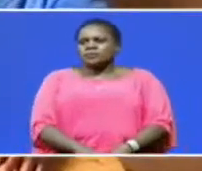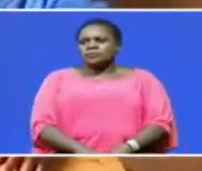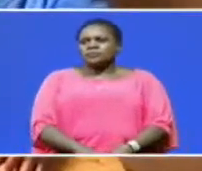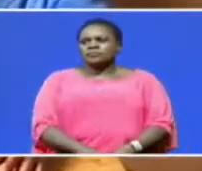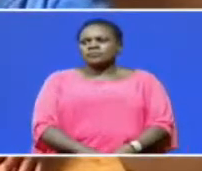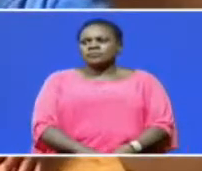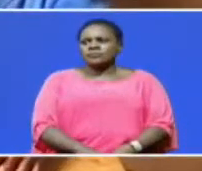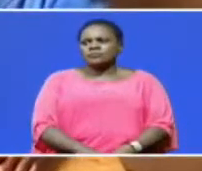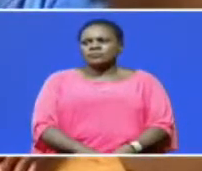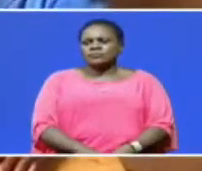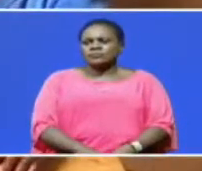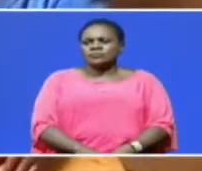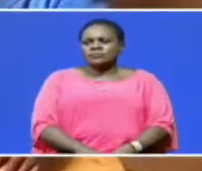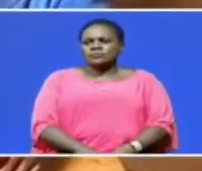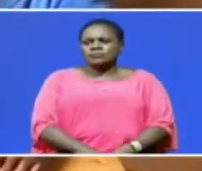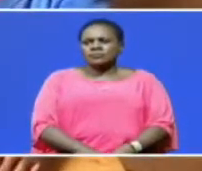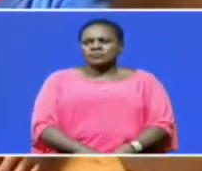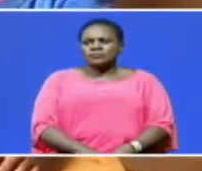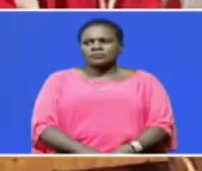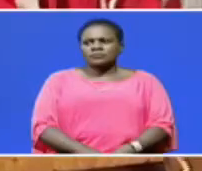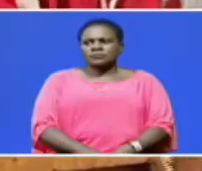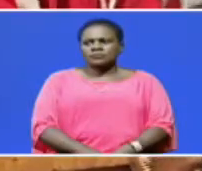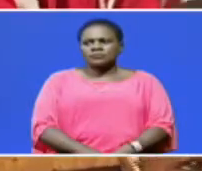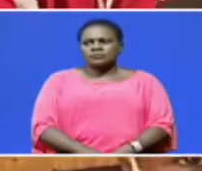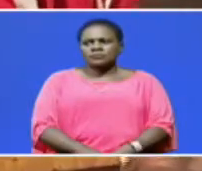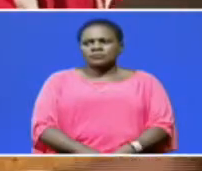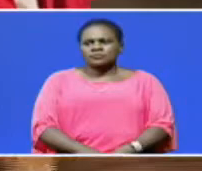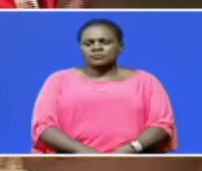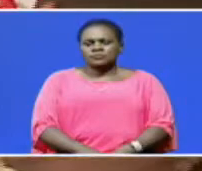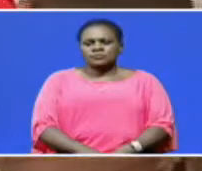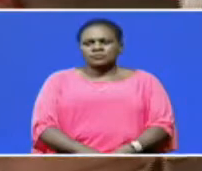Make sure you identify parts of the body.